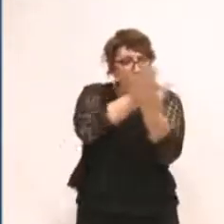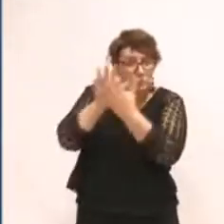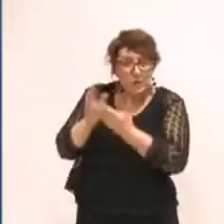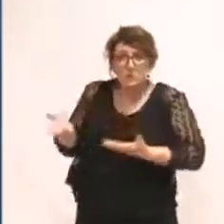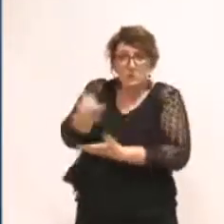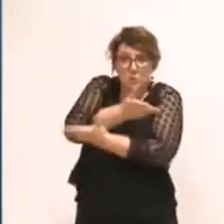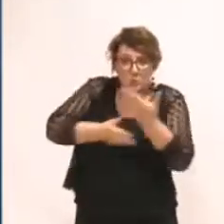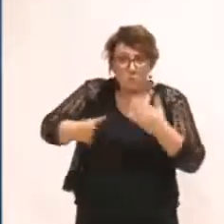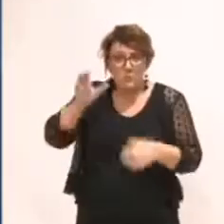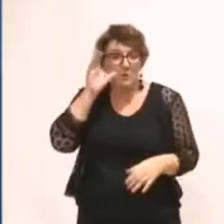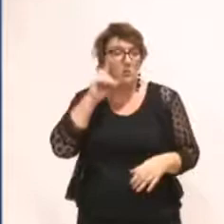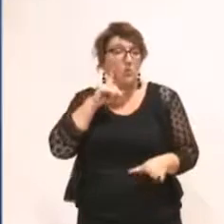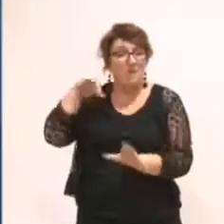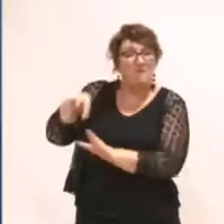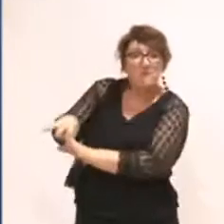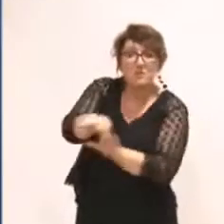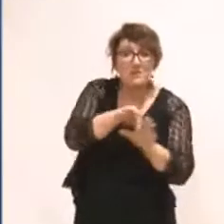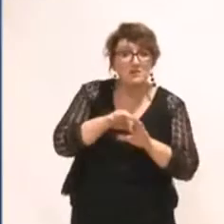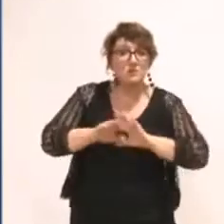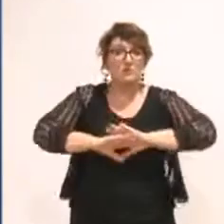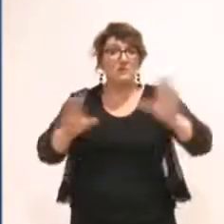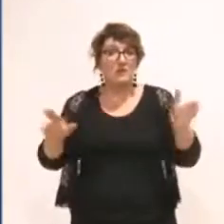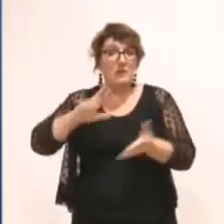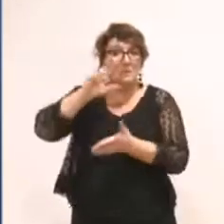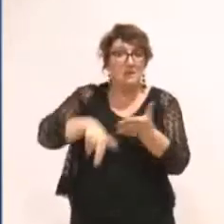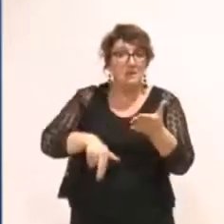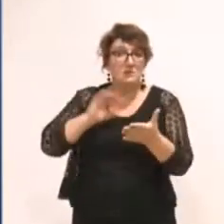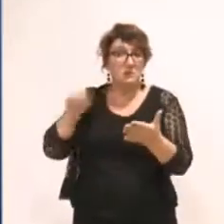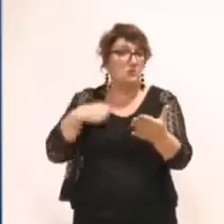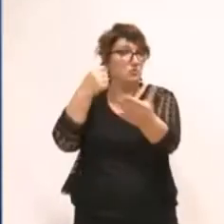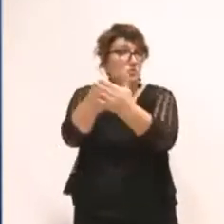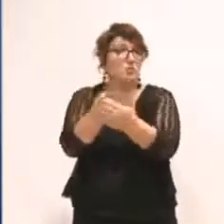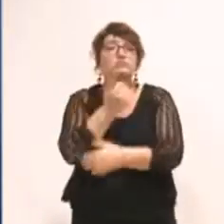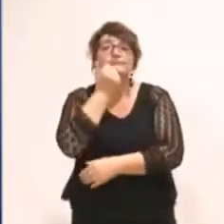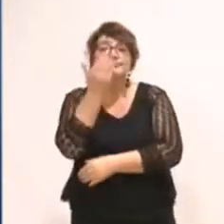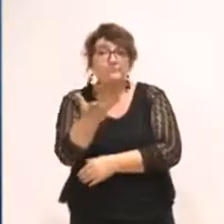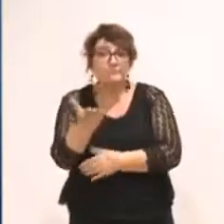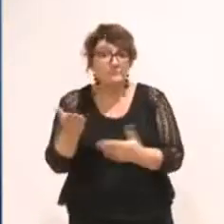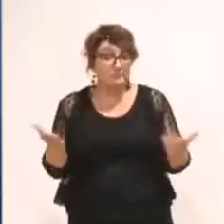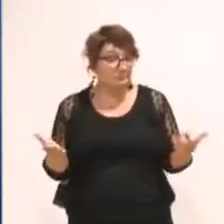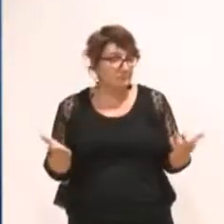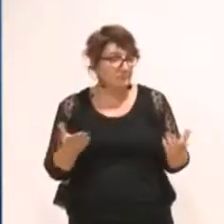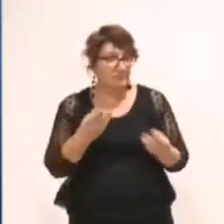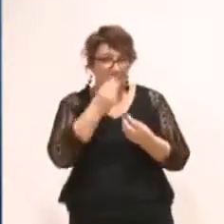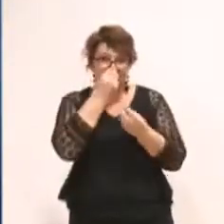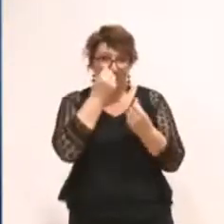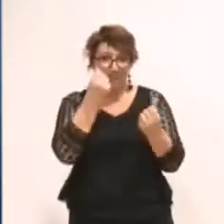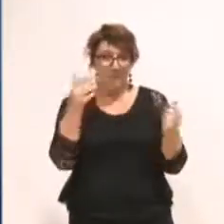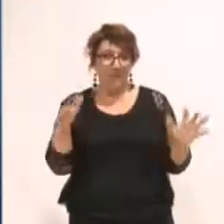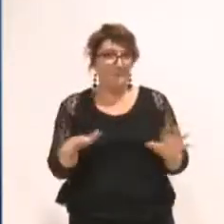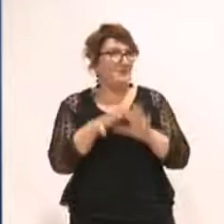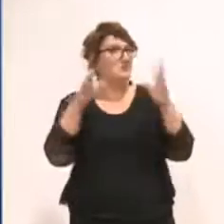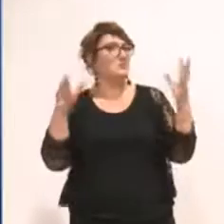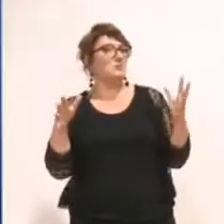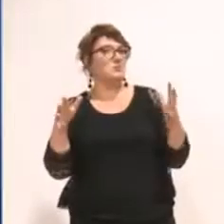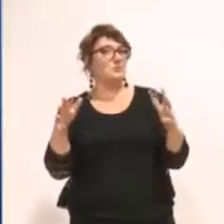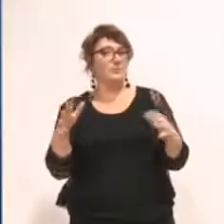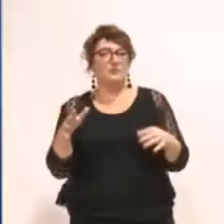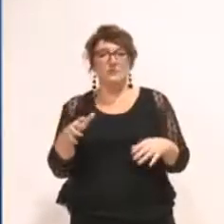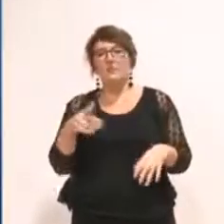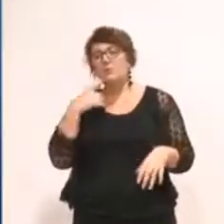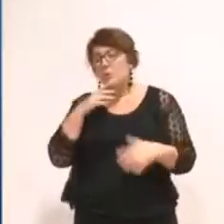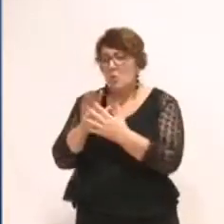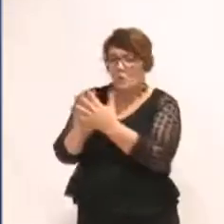concertations, parce qu'il n'y a plus de votation et que la pétition n'est pas arrivée au bout? Vous nous donnez cette impression-là. Alors, on va la vivre,